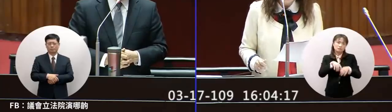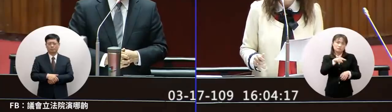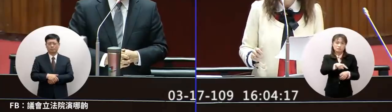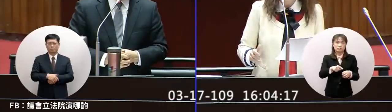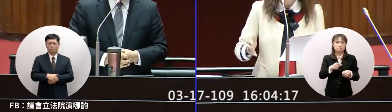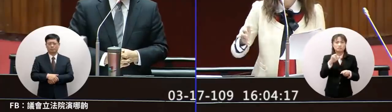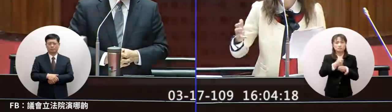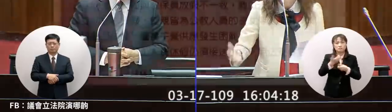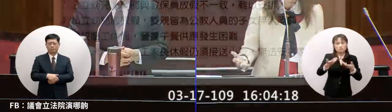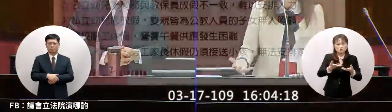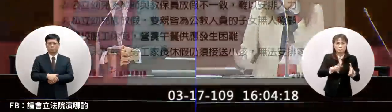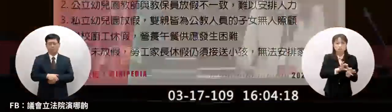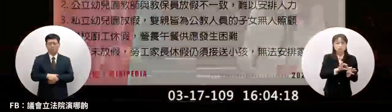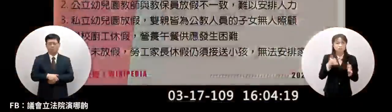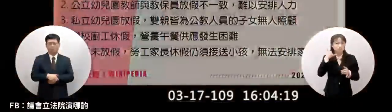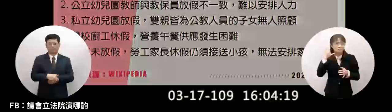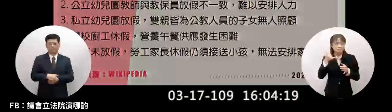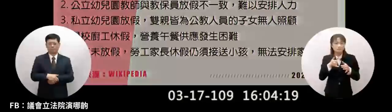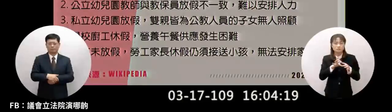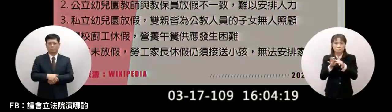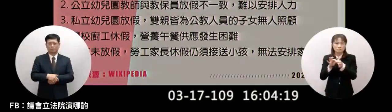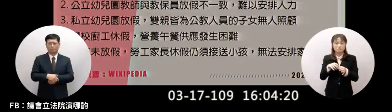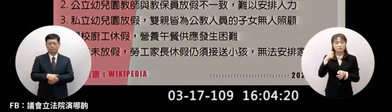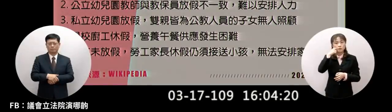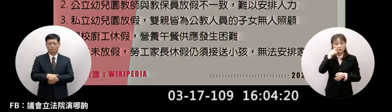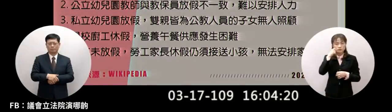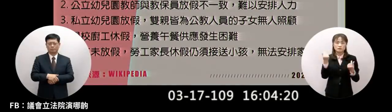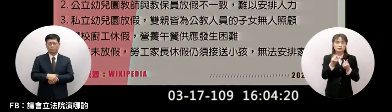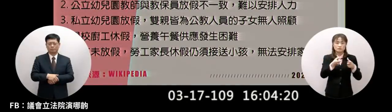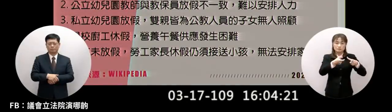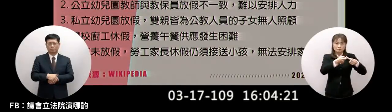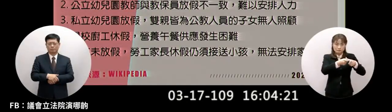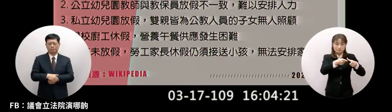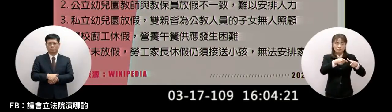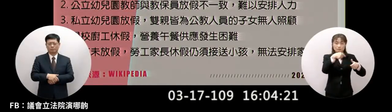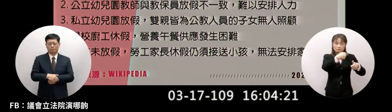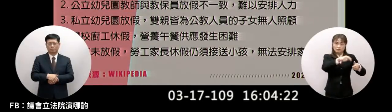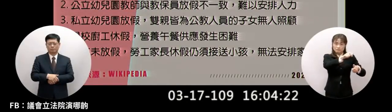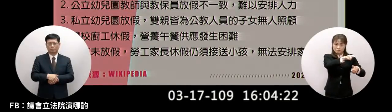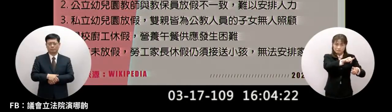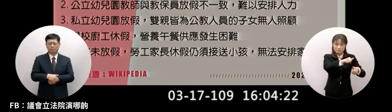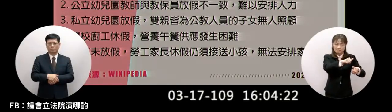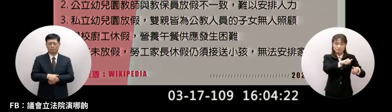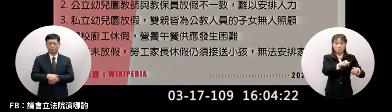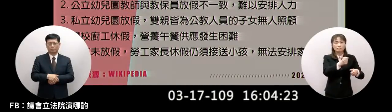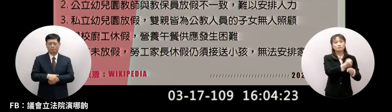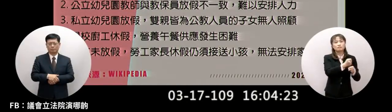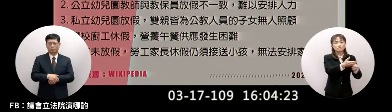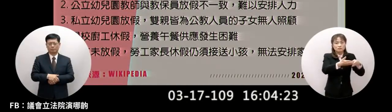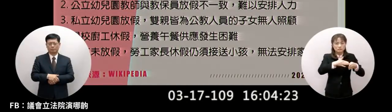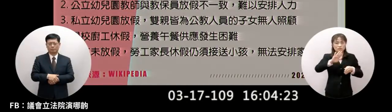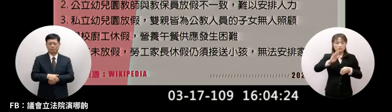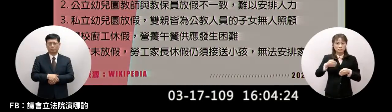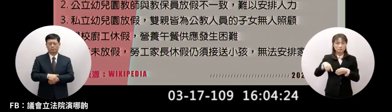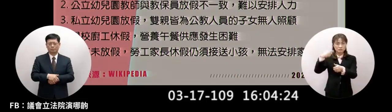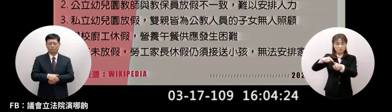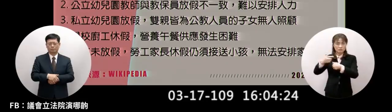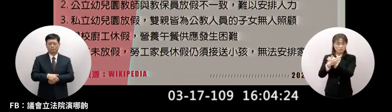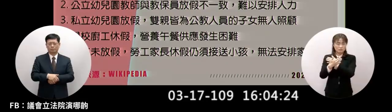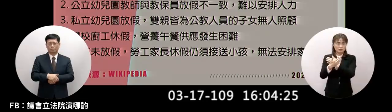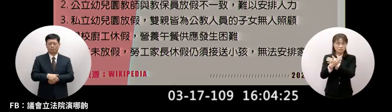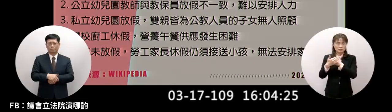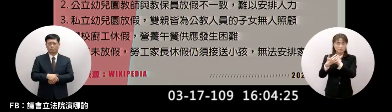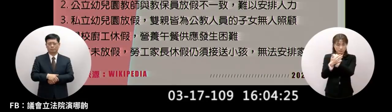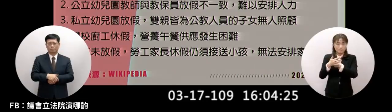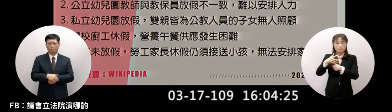接。啊，想讲咱公立幼儿园。公幼教师爱上班，啊，不过教保员唔免上班，吼，厨工嘛免